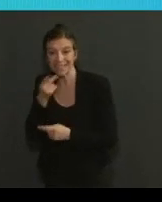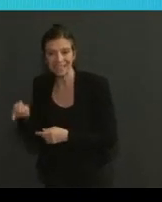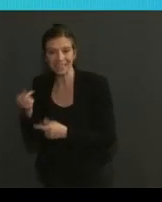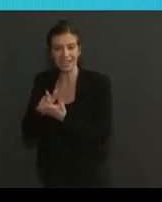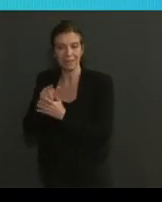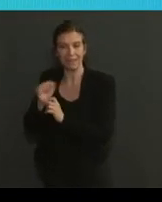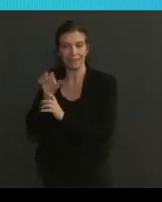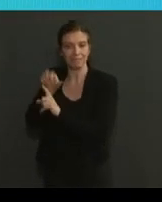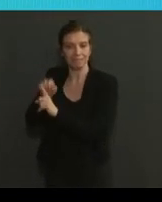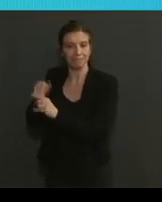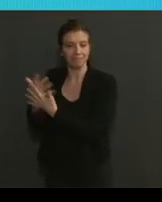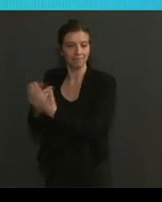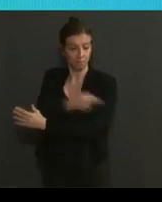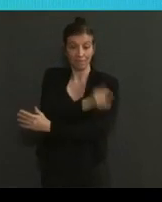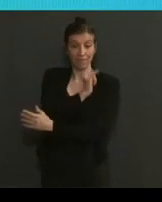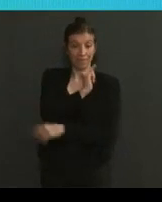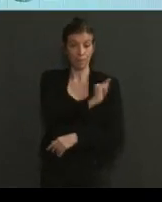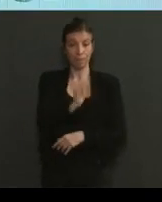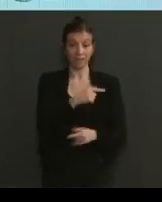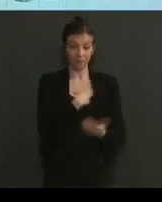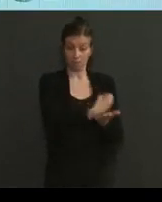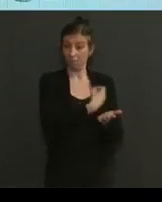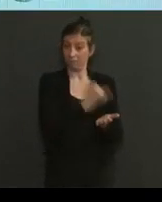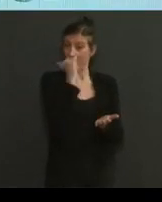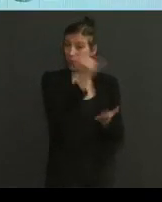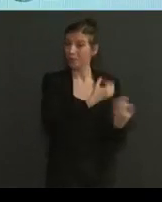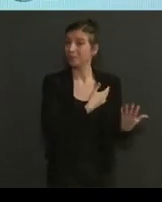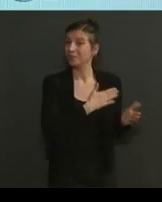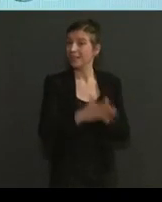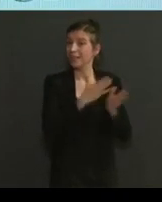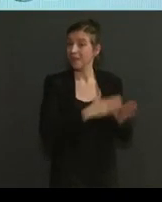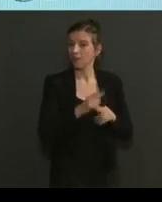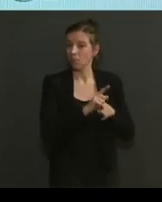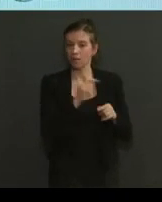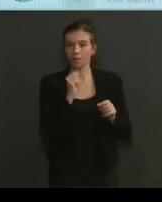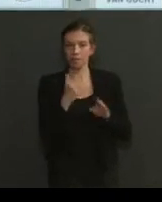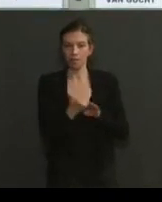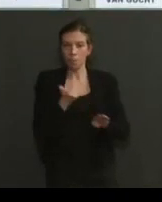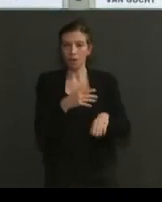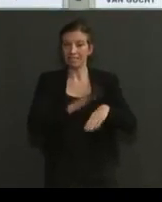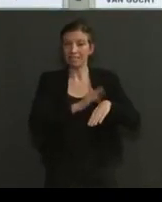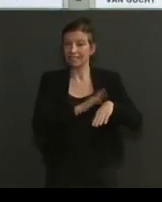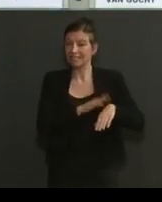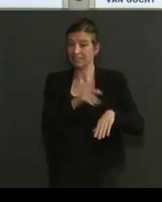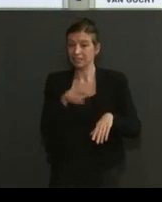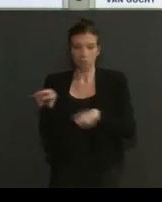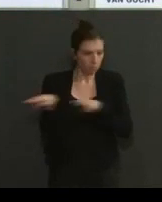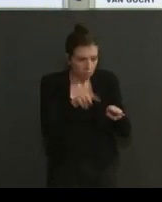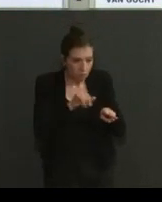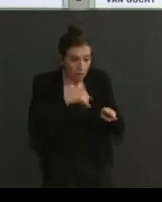ook dienen als een soort van vroeg waarschuwingssysteem voor een mogelijke heropflakkering van het virus.